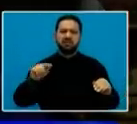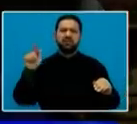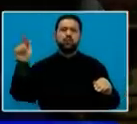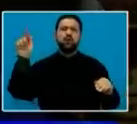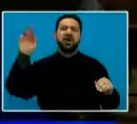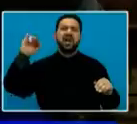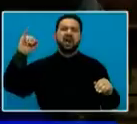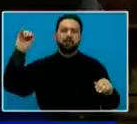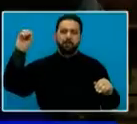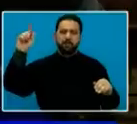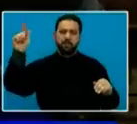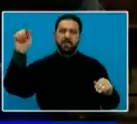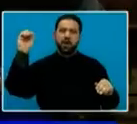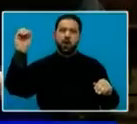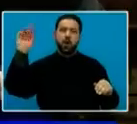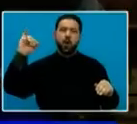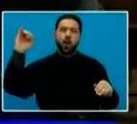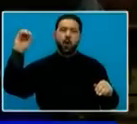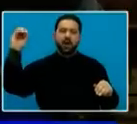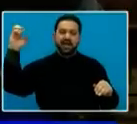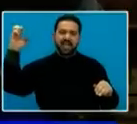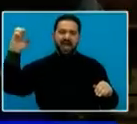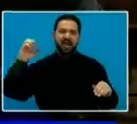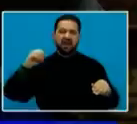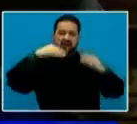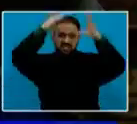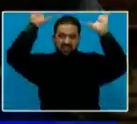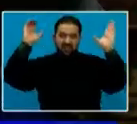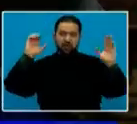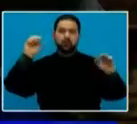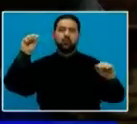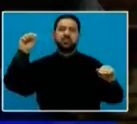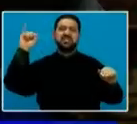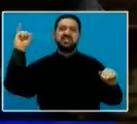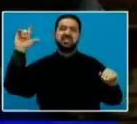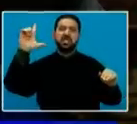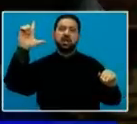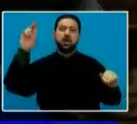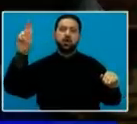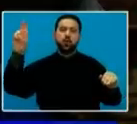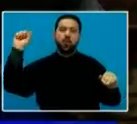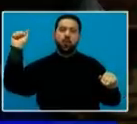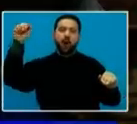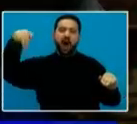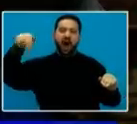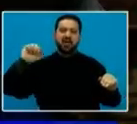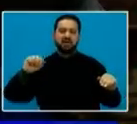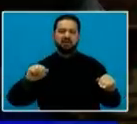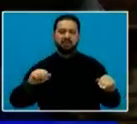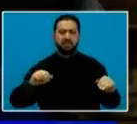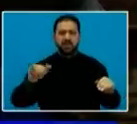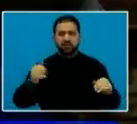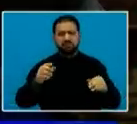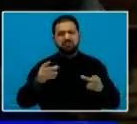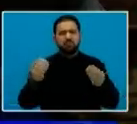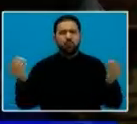venind înspre noi Sfântul Siloan Atonitul și mulți alți sfinți părinți care accentuează lucrul acesta cu